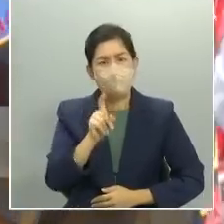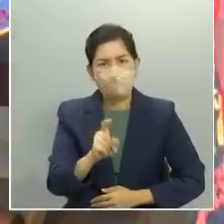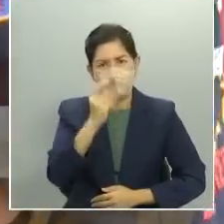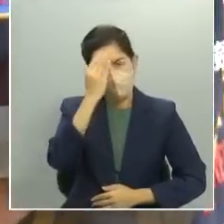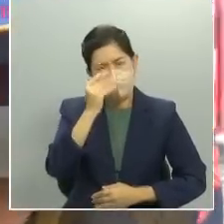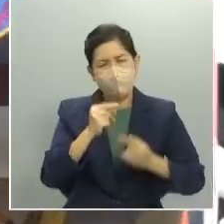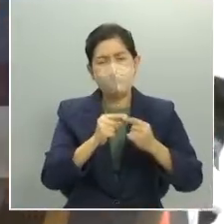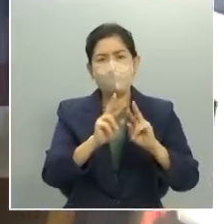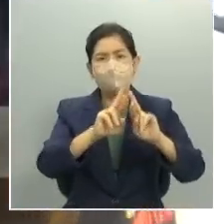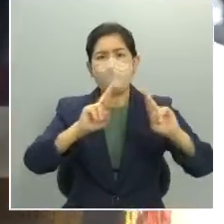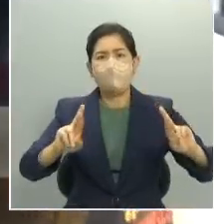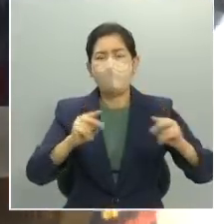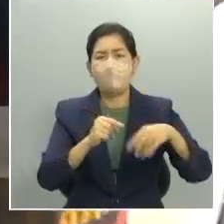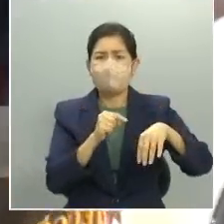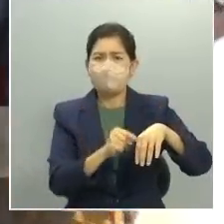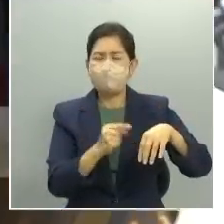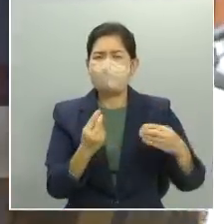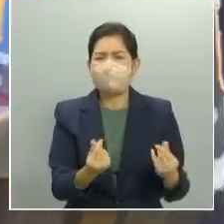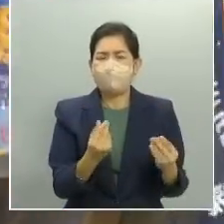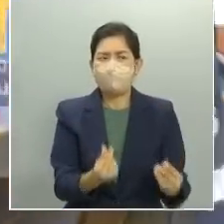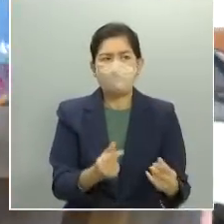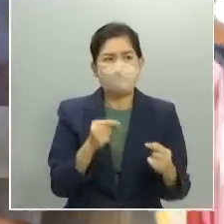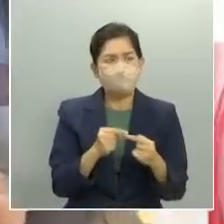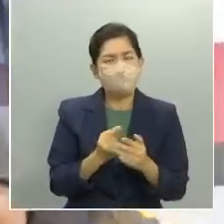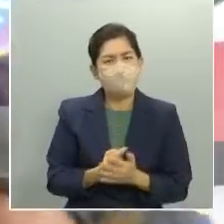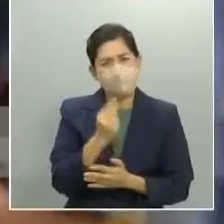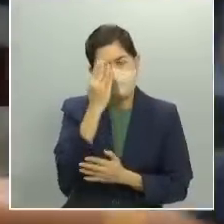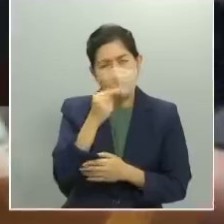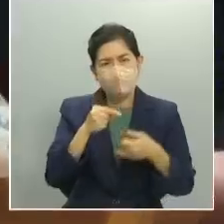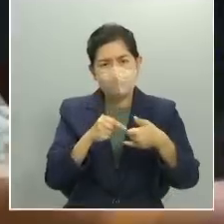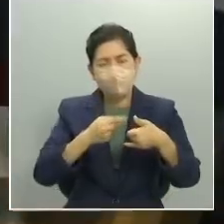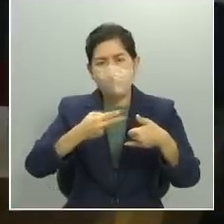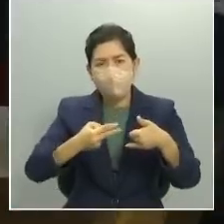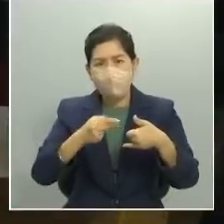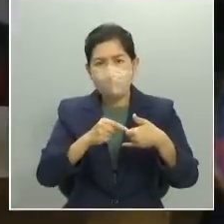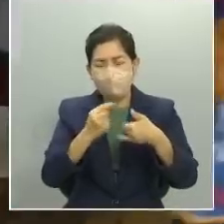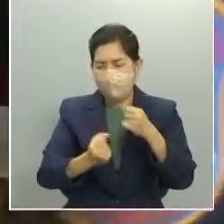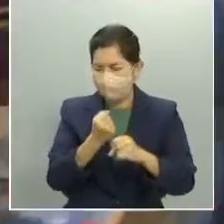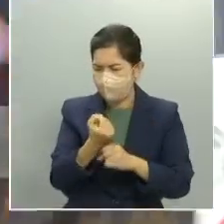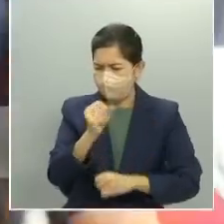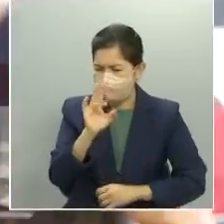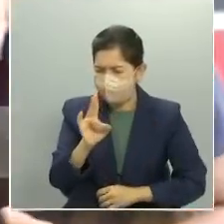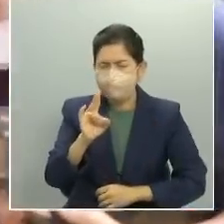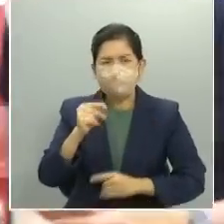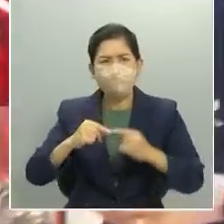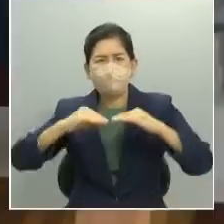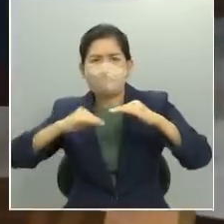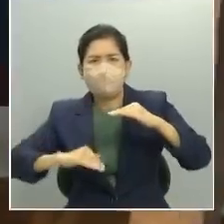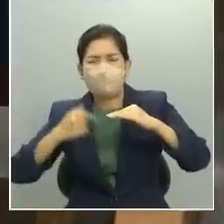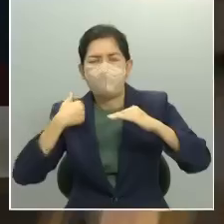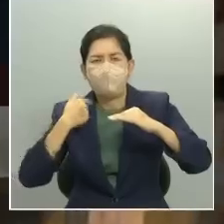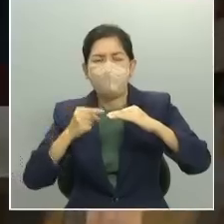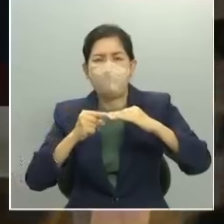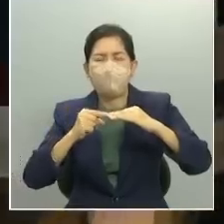แห่งนี้เนี่ยทำไมถึงยอมให้หลานที่อายุ17ปีเข้าไปในสถานบันเทิงได้ยังไงหลังจากที่ม